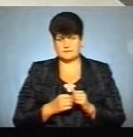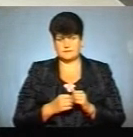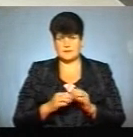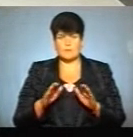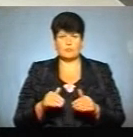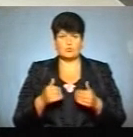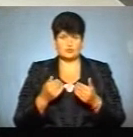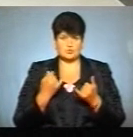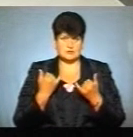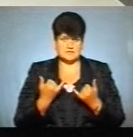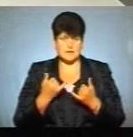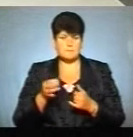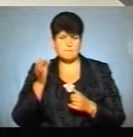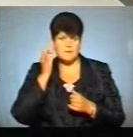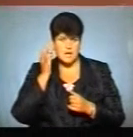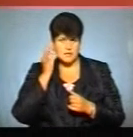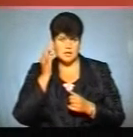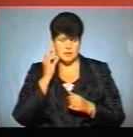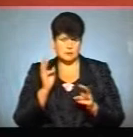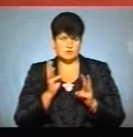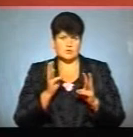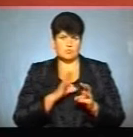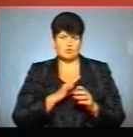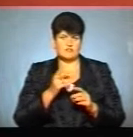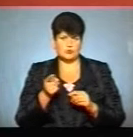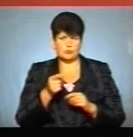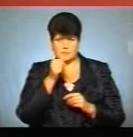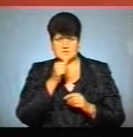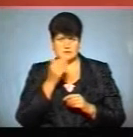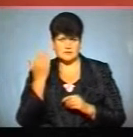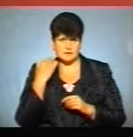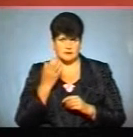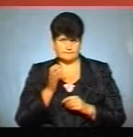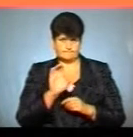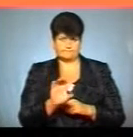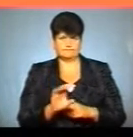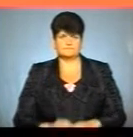зараз пригадати одну з таких пожеж, яка була в Тернополі місяць тому. У нас є сюжет.